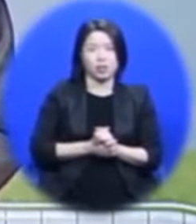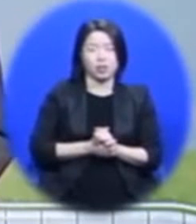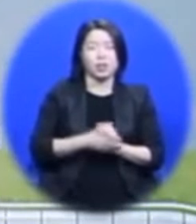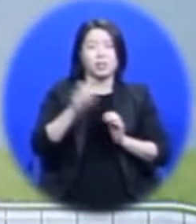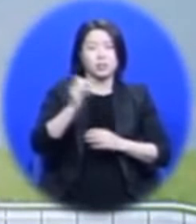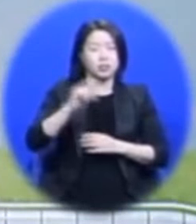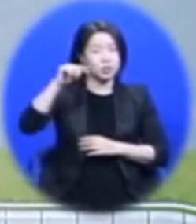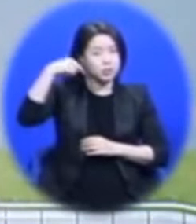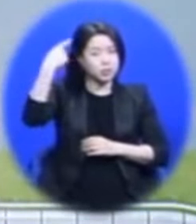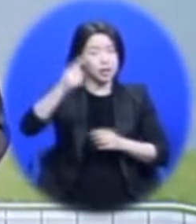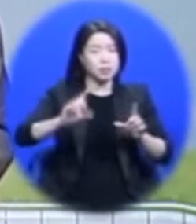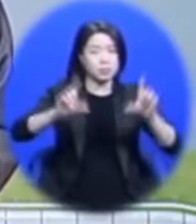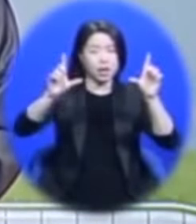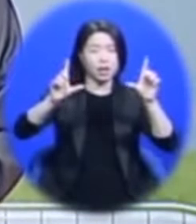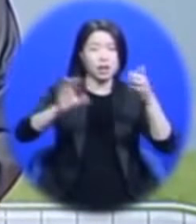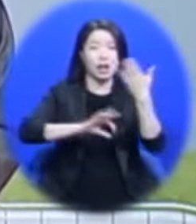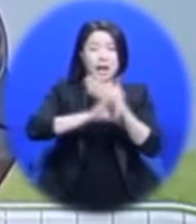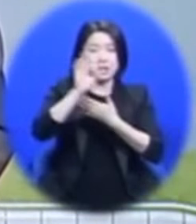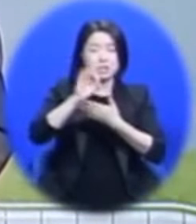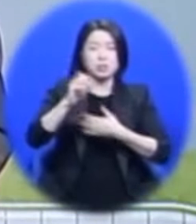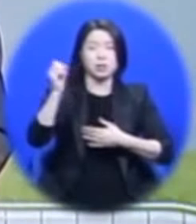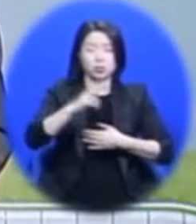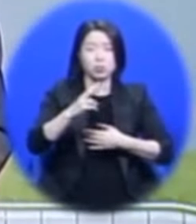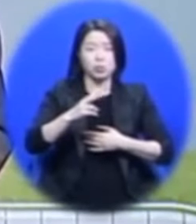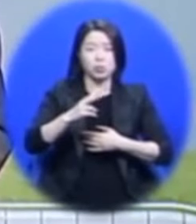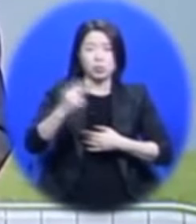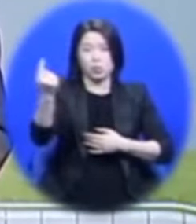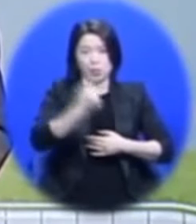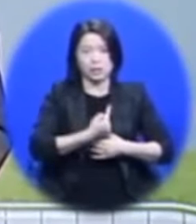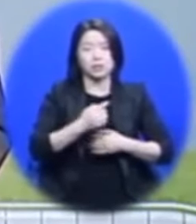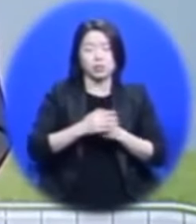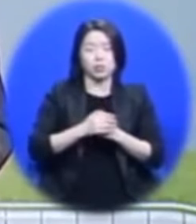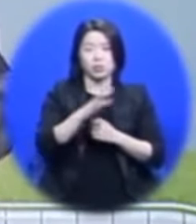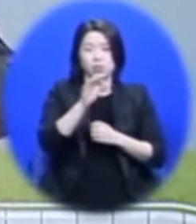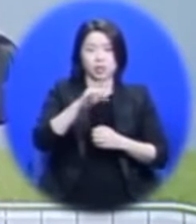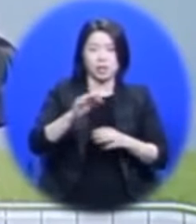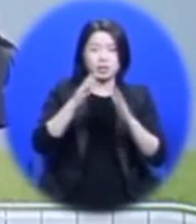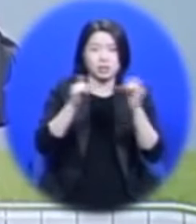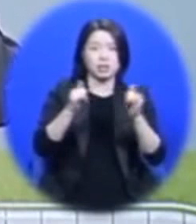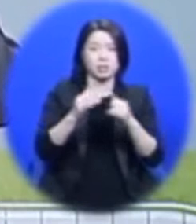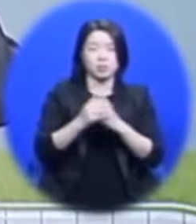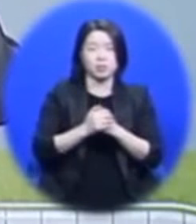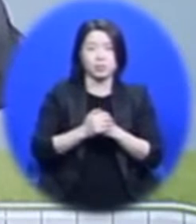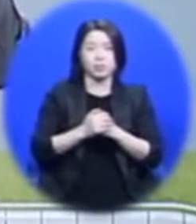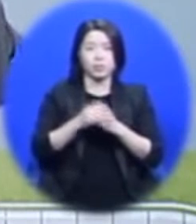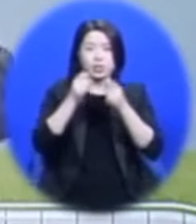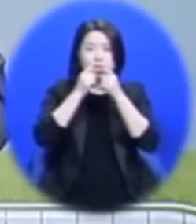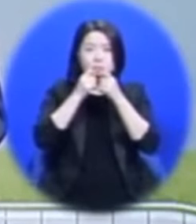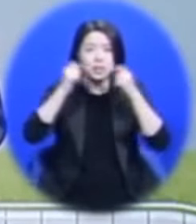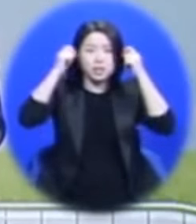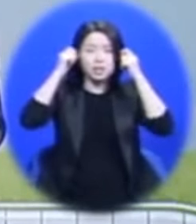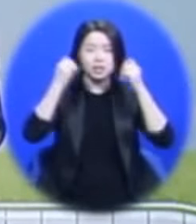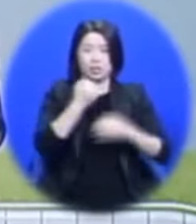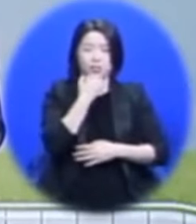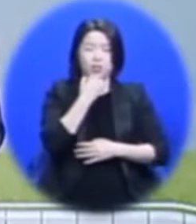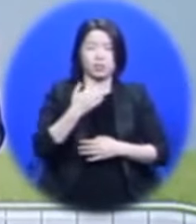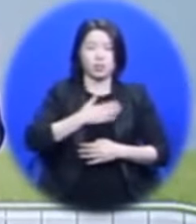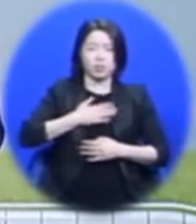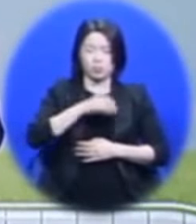그리고 그 다음날 아침에 또 쫓아왔어요. 양 씨가 입이 그냥 귀에 걸려가지고